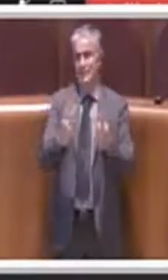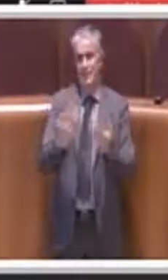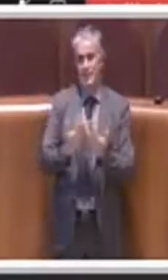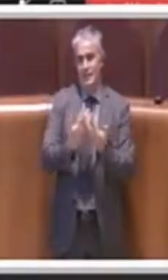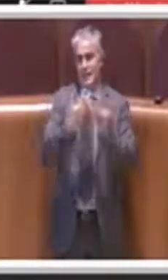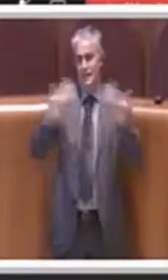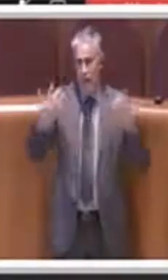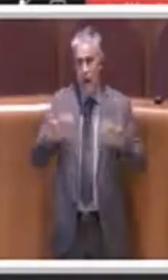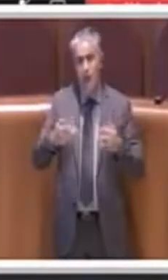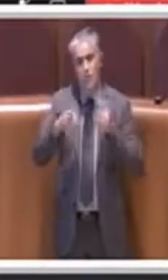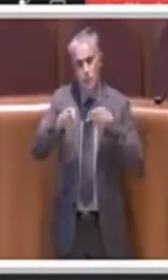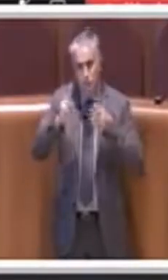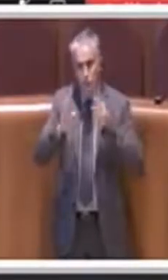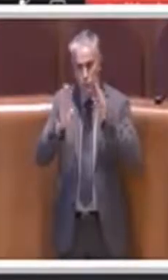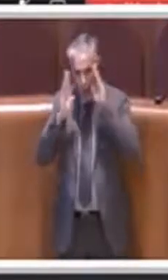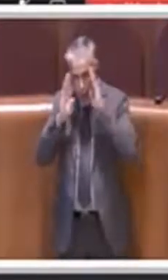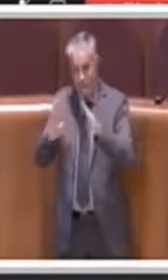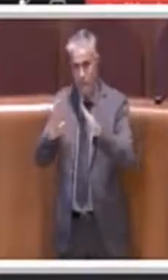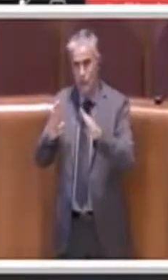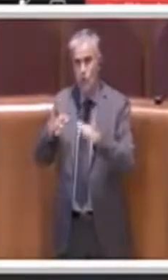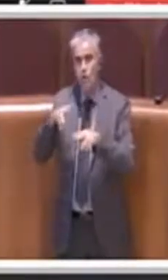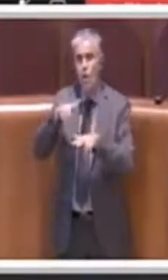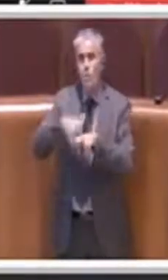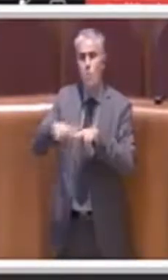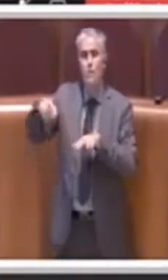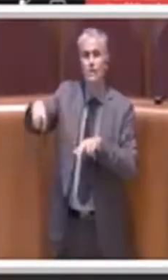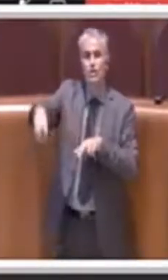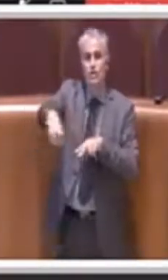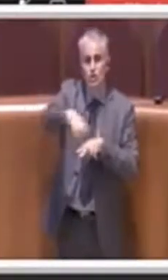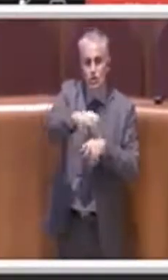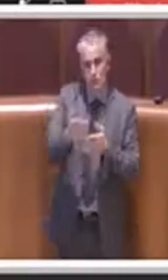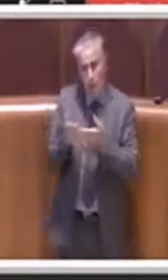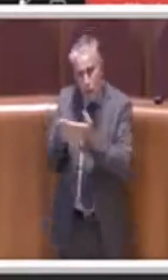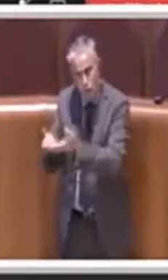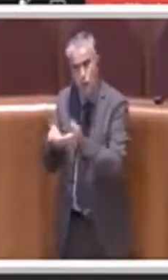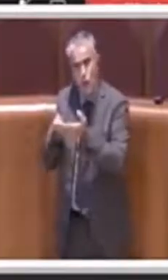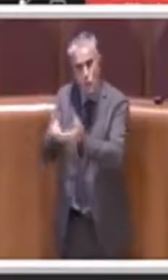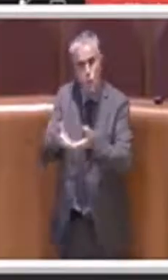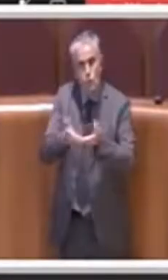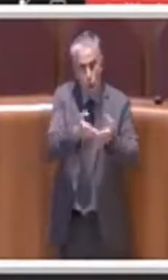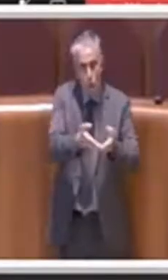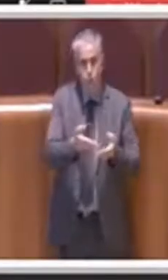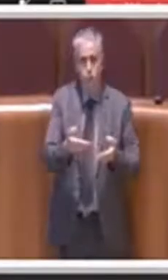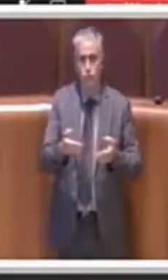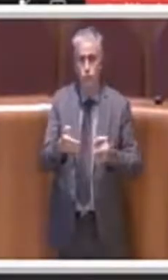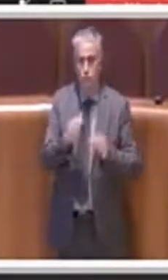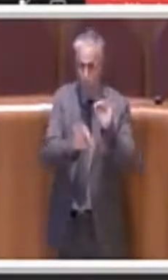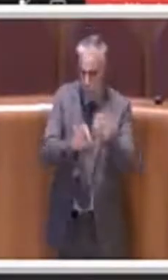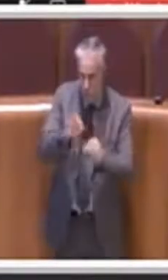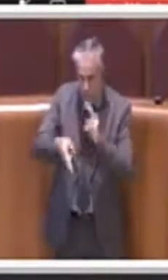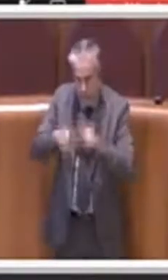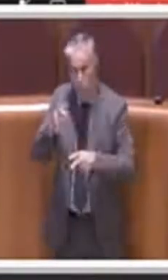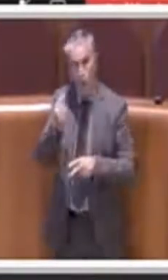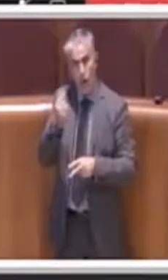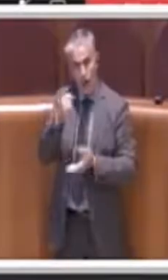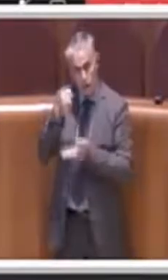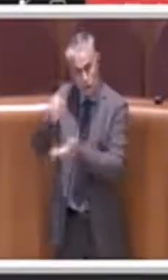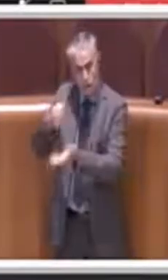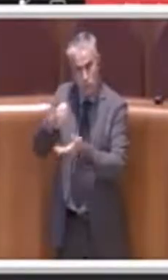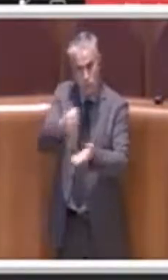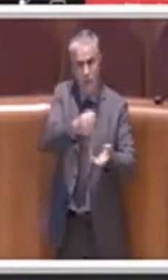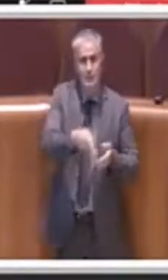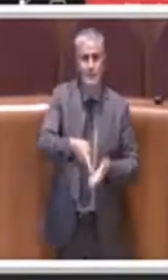stata un'attenzione mano a mano crescente nei confronti, dal punto di vista politico, ma anche dal punto di vista economico, nei confronti delle attività e